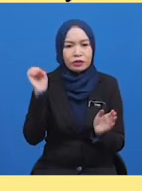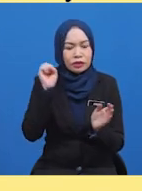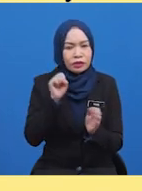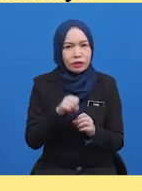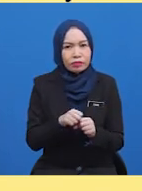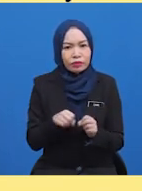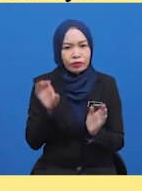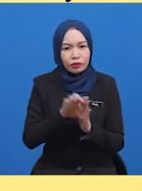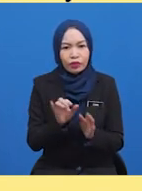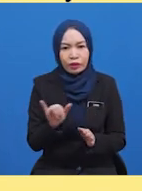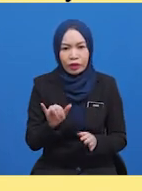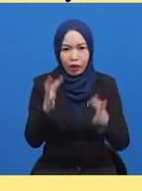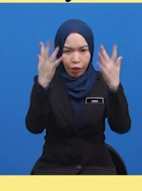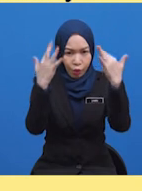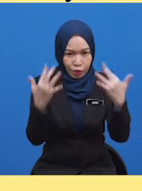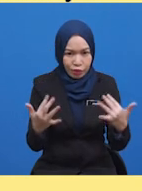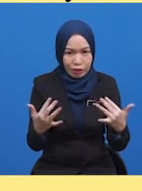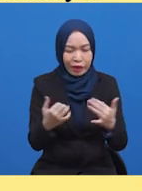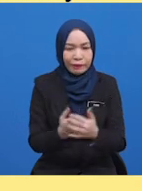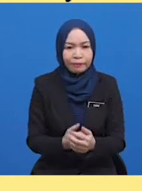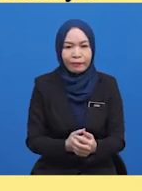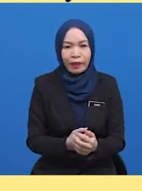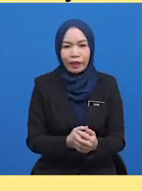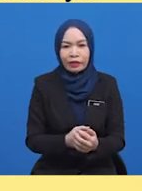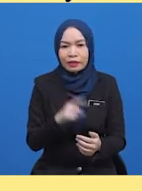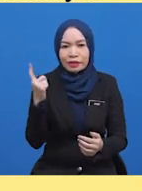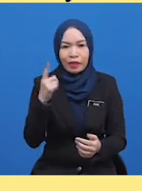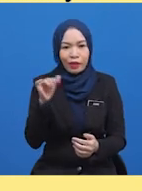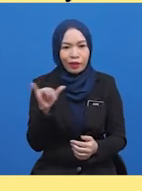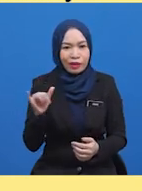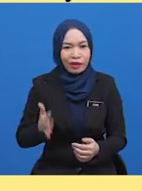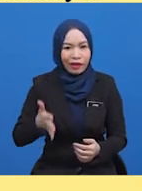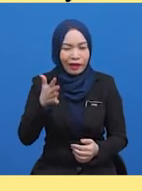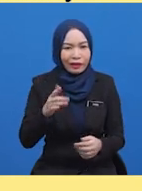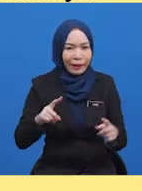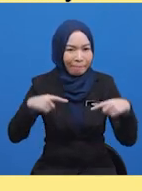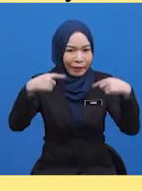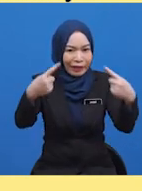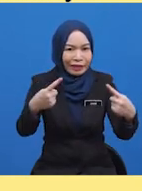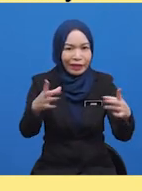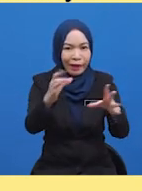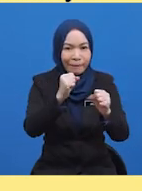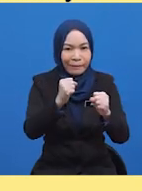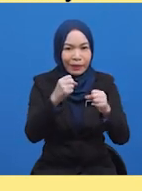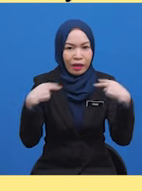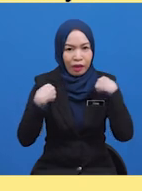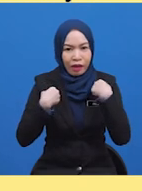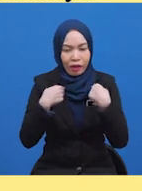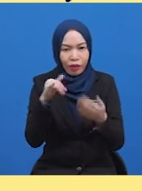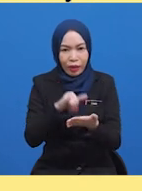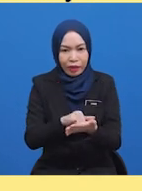mereka Dia segera bergegas dicari hewan-hewan itu apabila